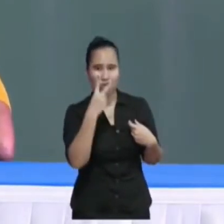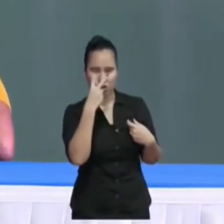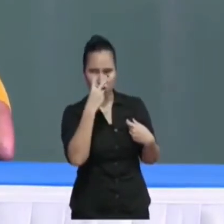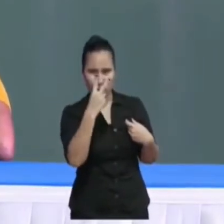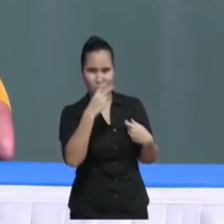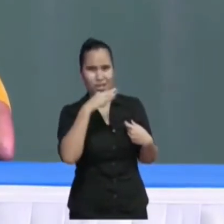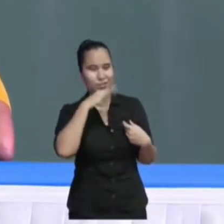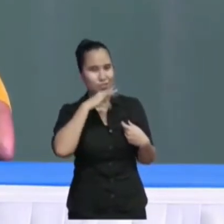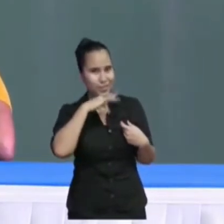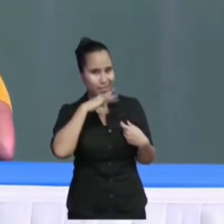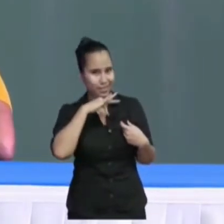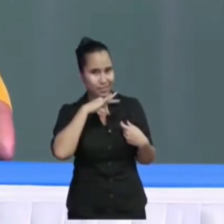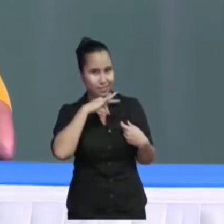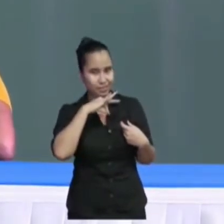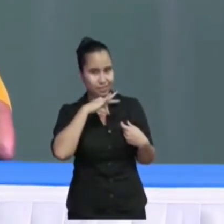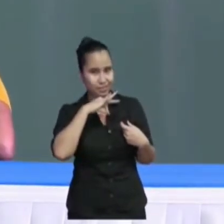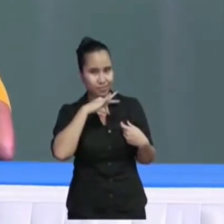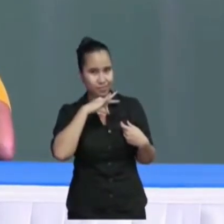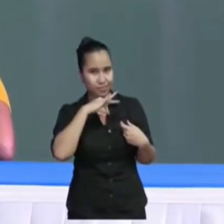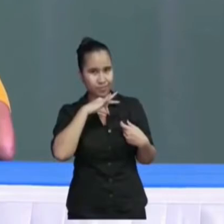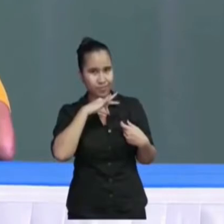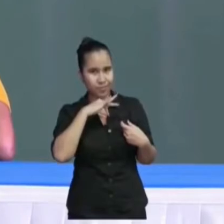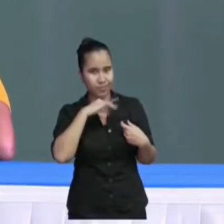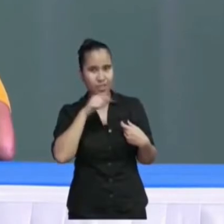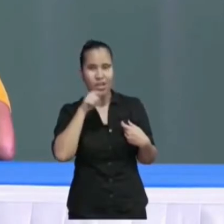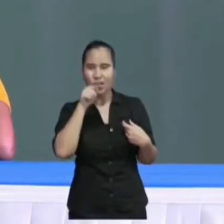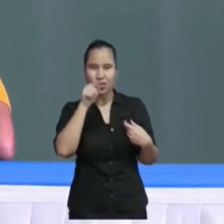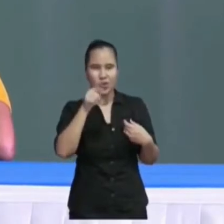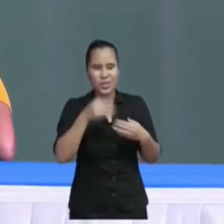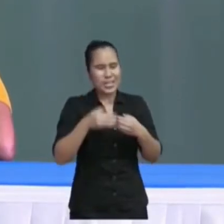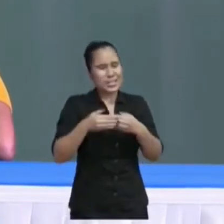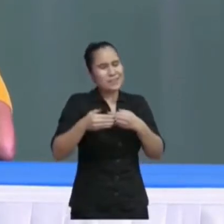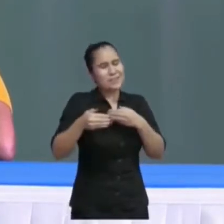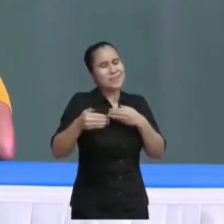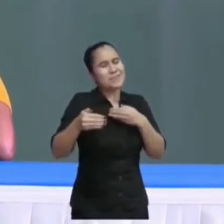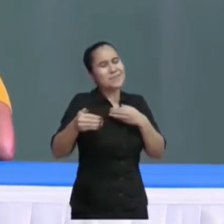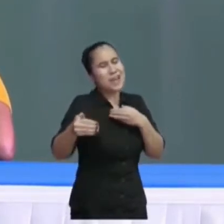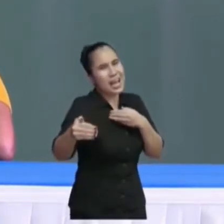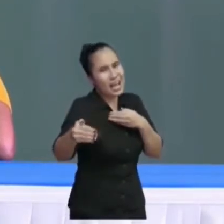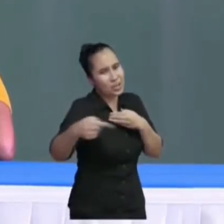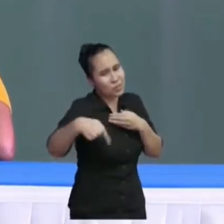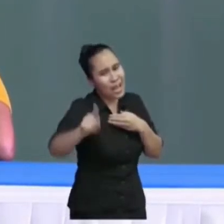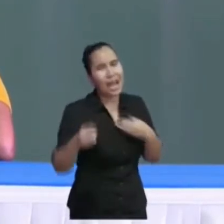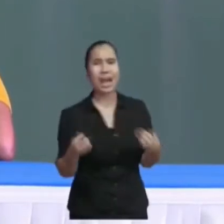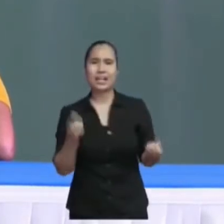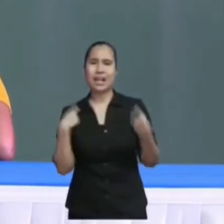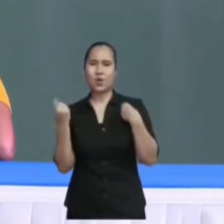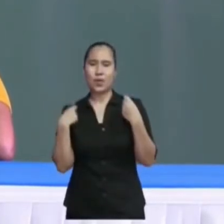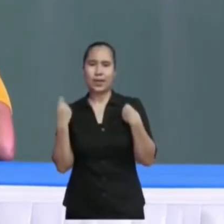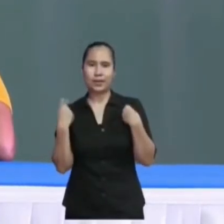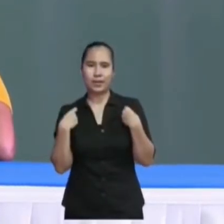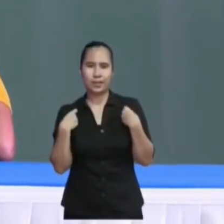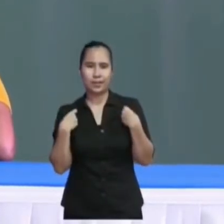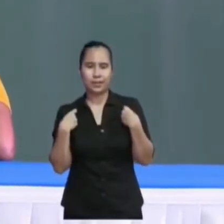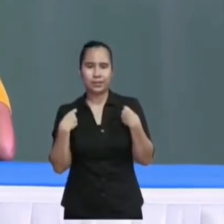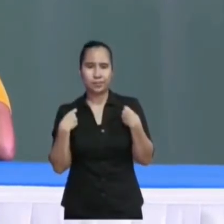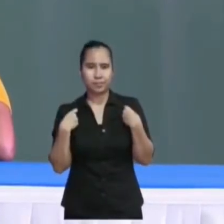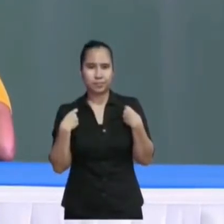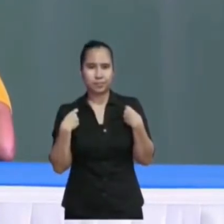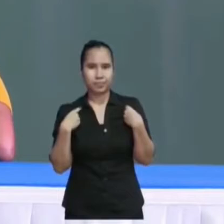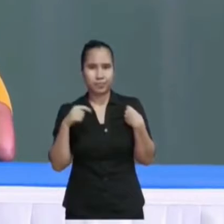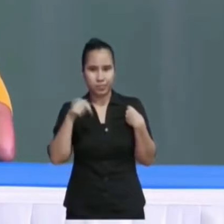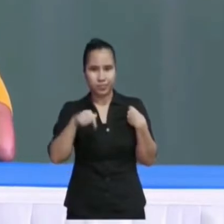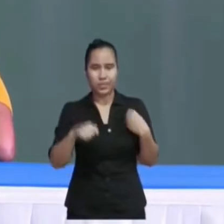ik. En dat u niet te ver buiten uw resort gaat. Dat is dus de strekking van